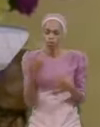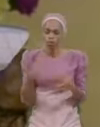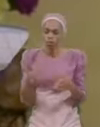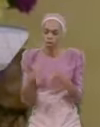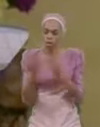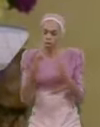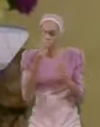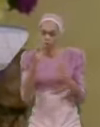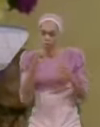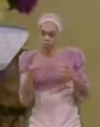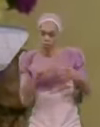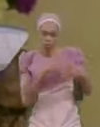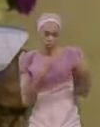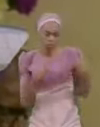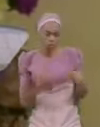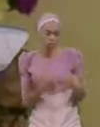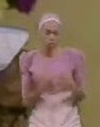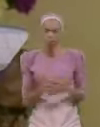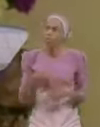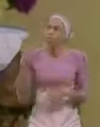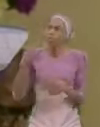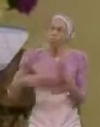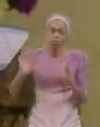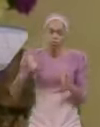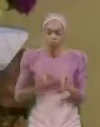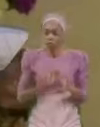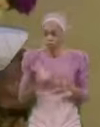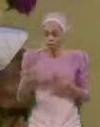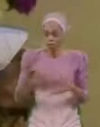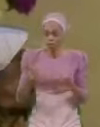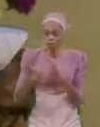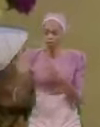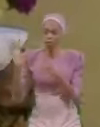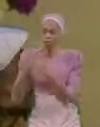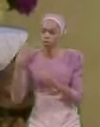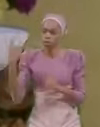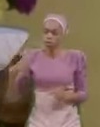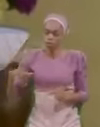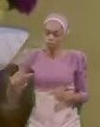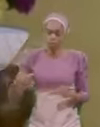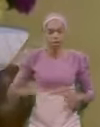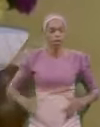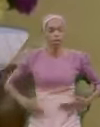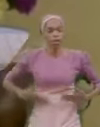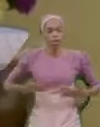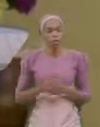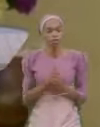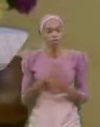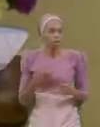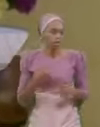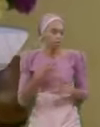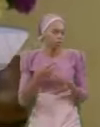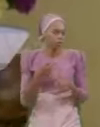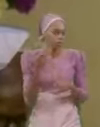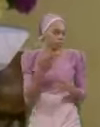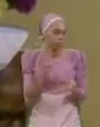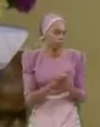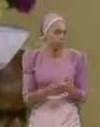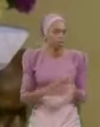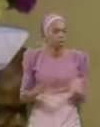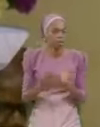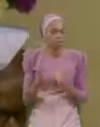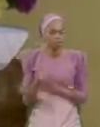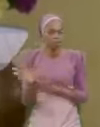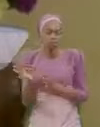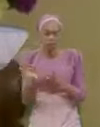posée Jésus a répondu il lu a il nous a expliqué qui est notre prochain et aussi la dernière